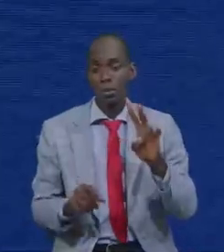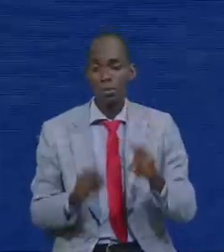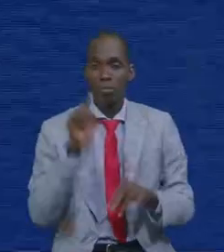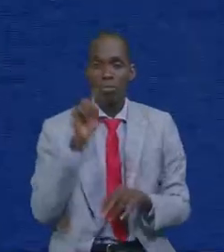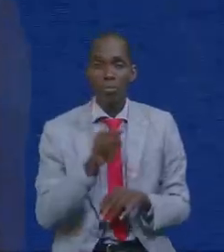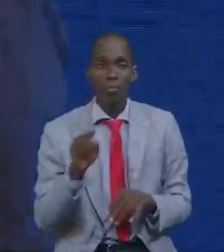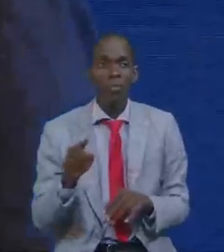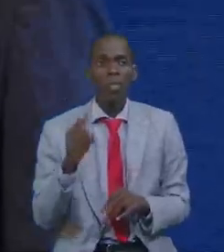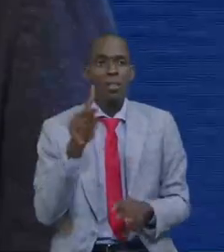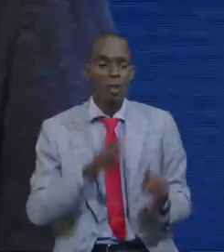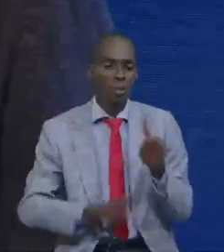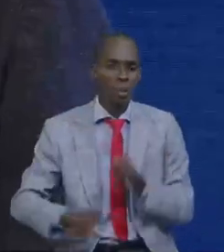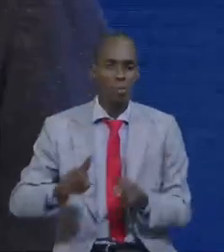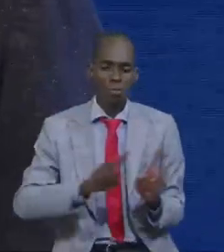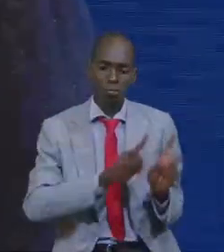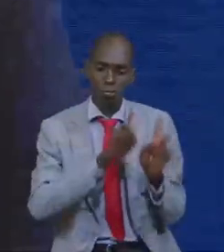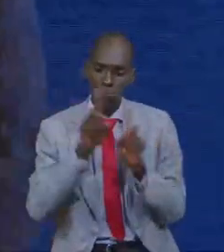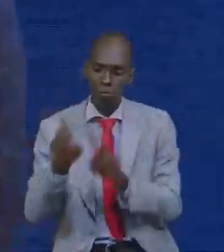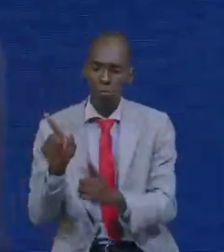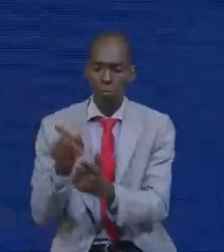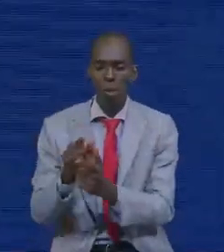Verset 7, le peuple vint à Moïse et dit,